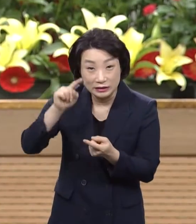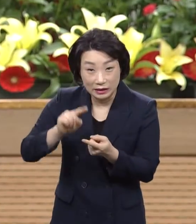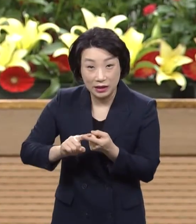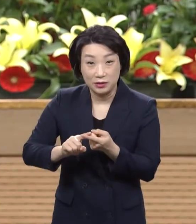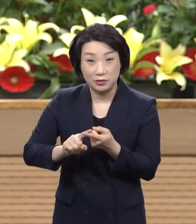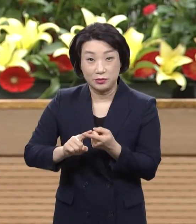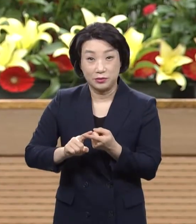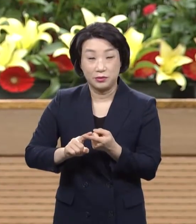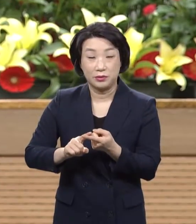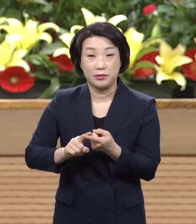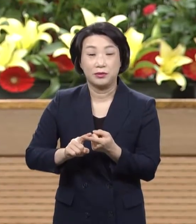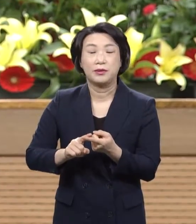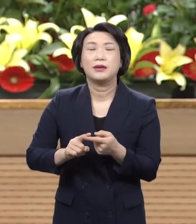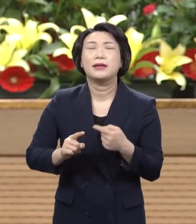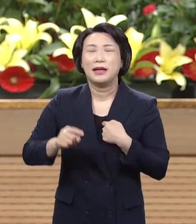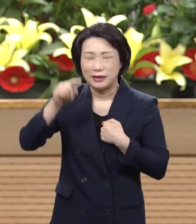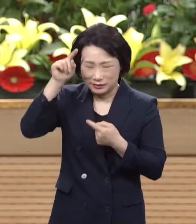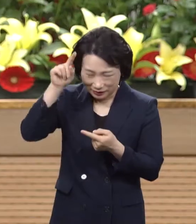대로